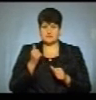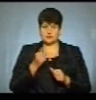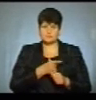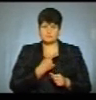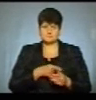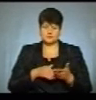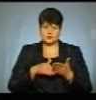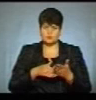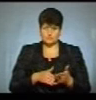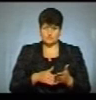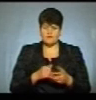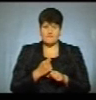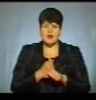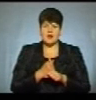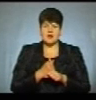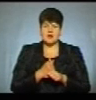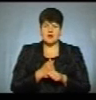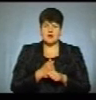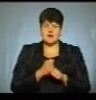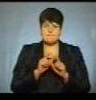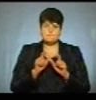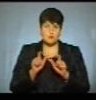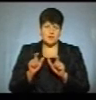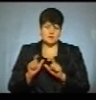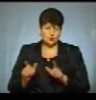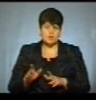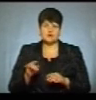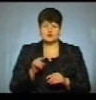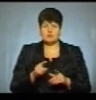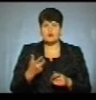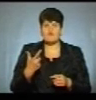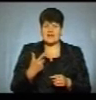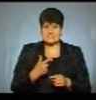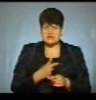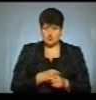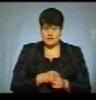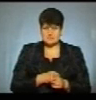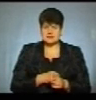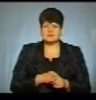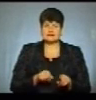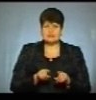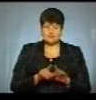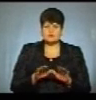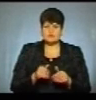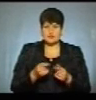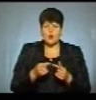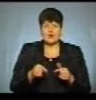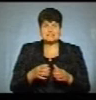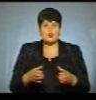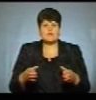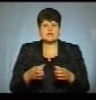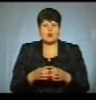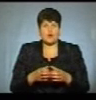медико-санітарної допомоги, в амбулаторіях. І для того, щоб провакцинуватися, також звертаються організовані